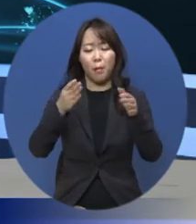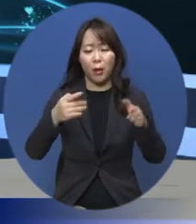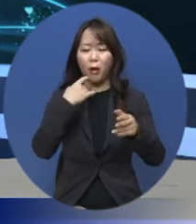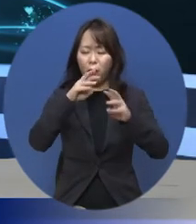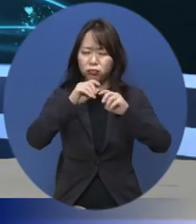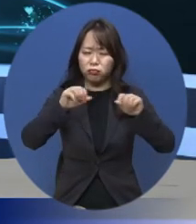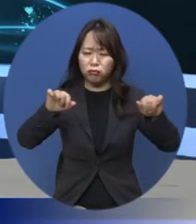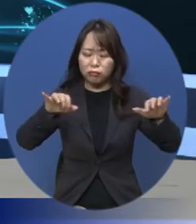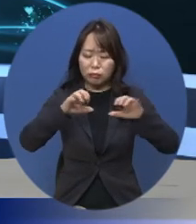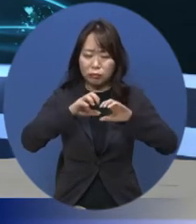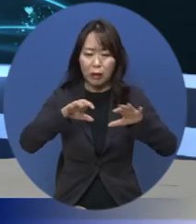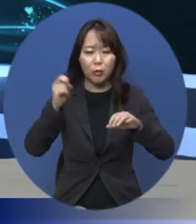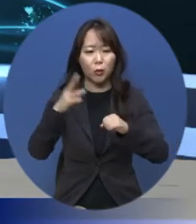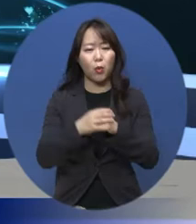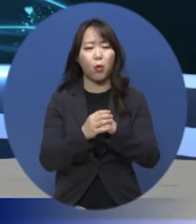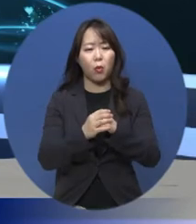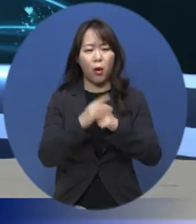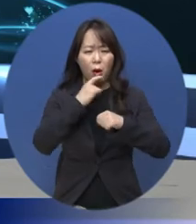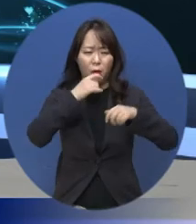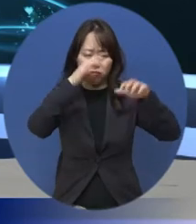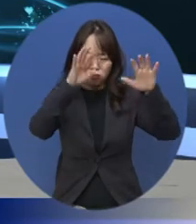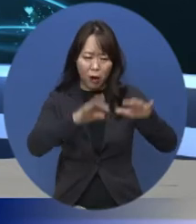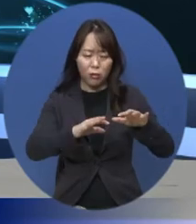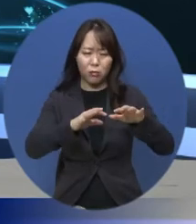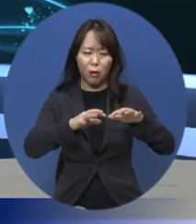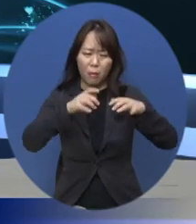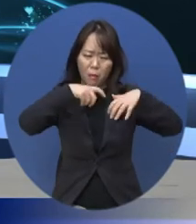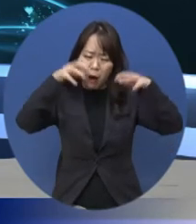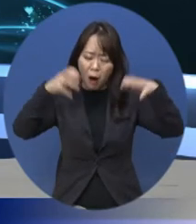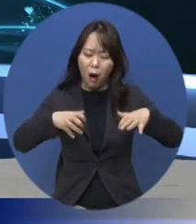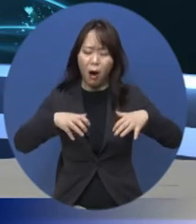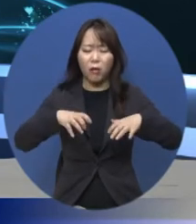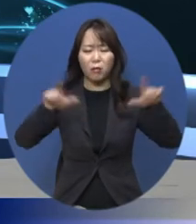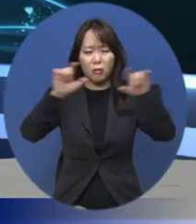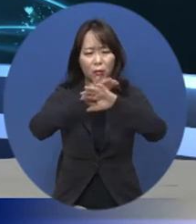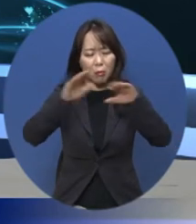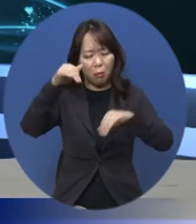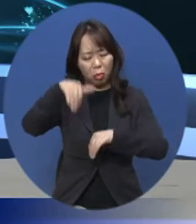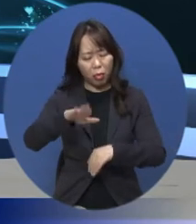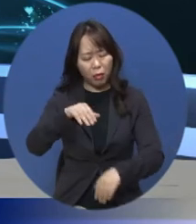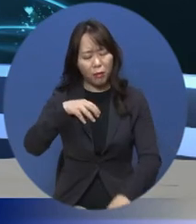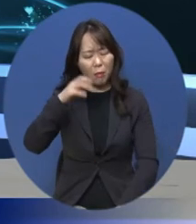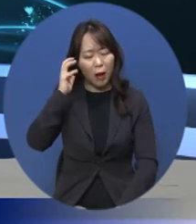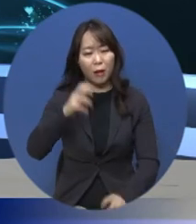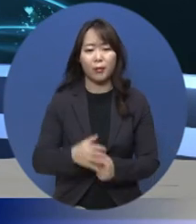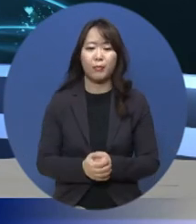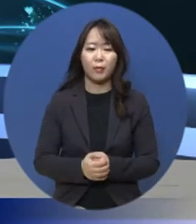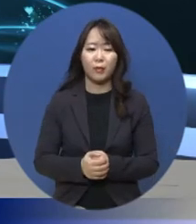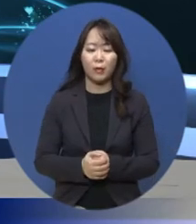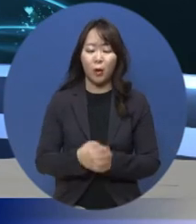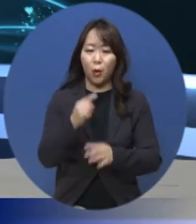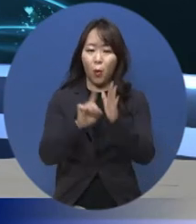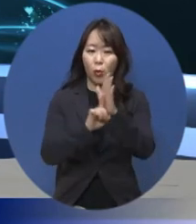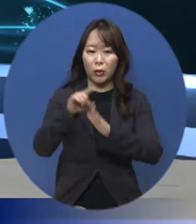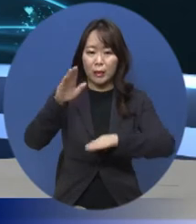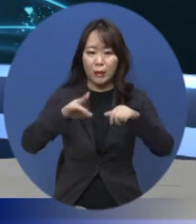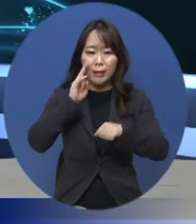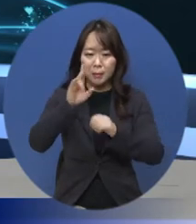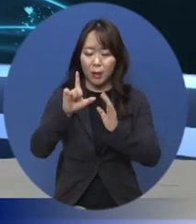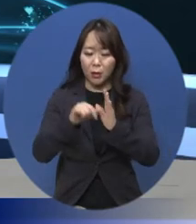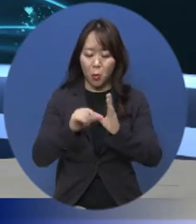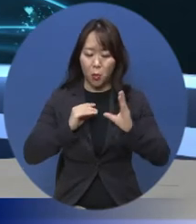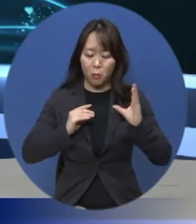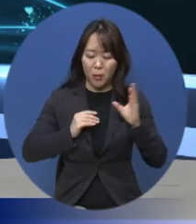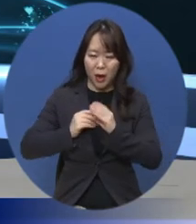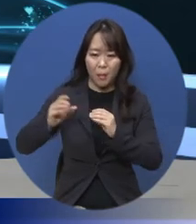경보와 때아닌 폭설 과 호 등 오락가락하는 날씨 로 혼란스러운 데요 큰 일교차에 는 옷을 여러 겹 입어